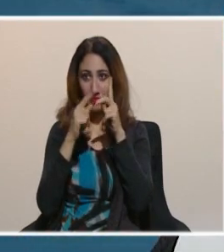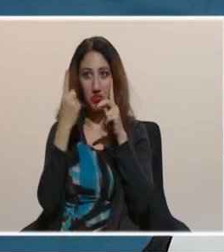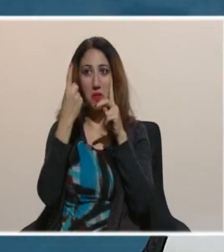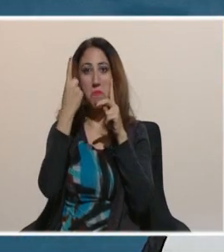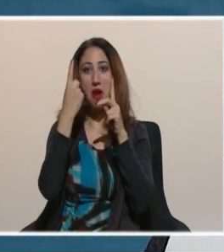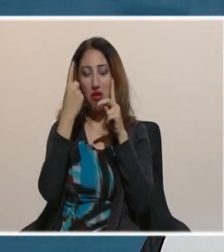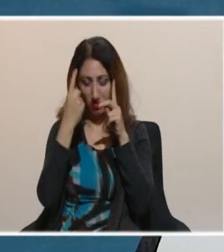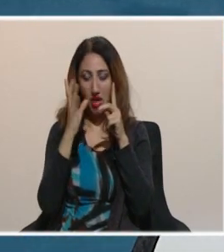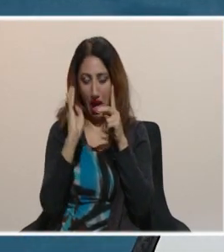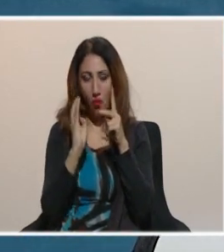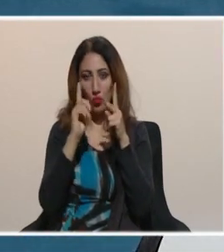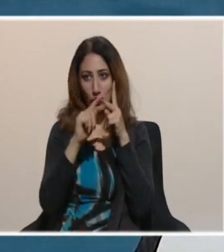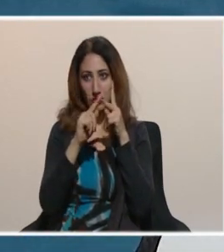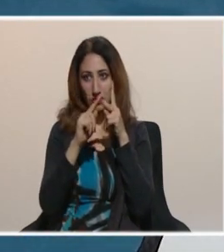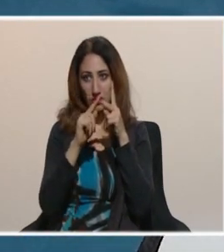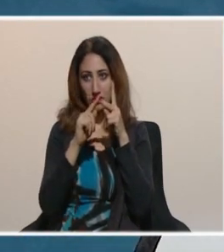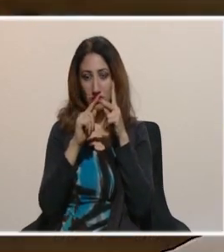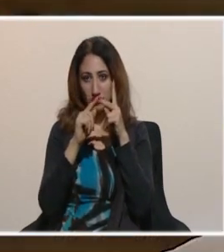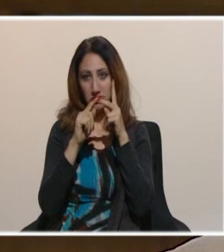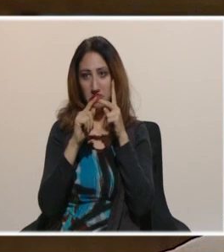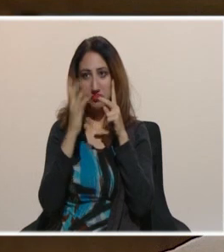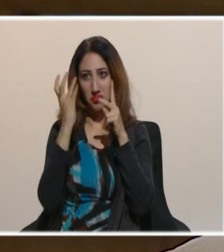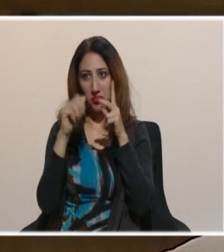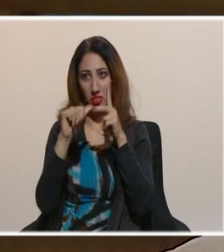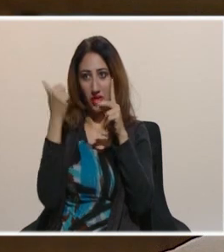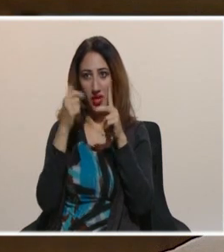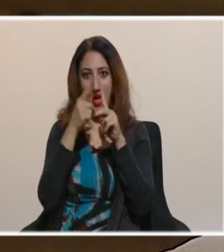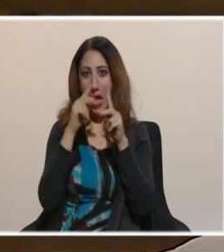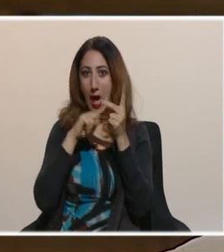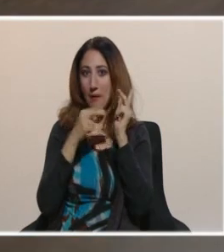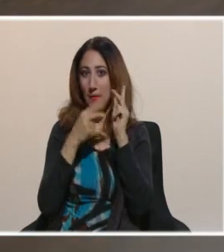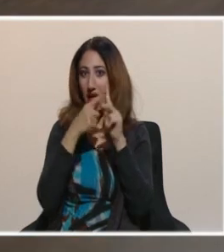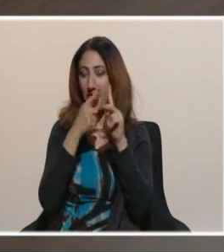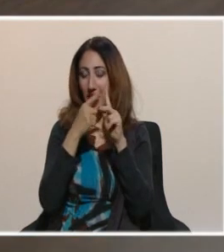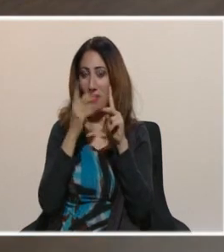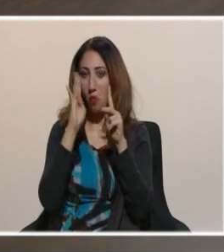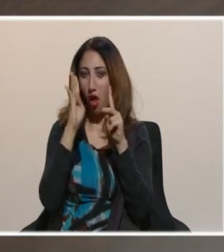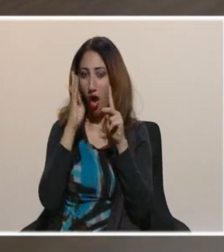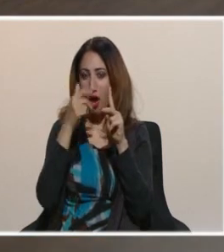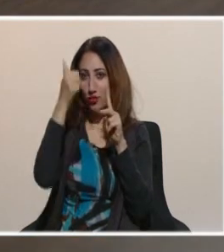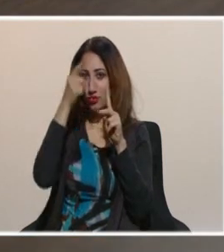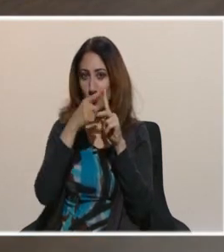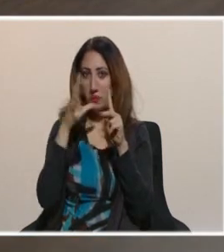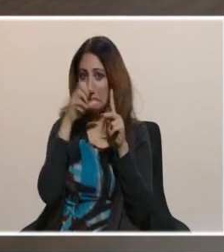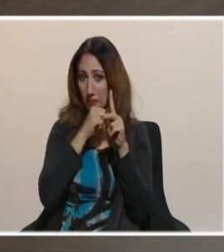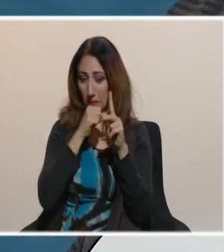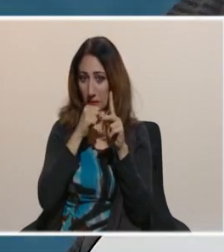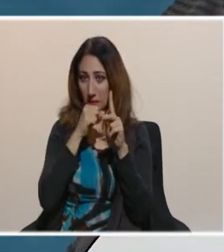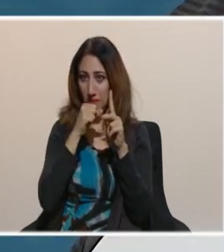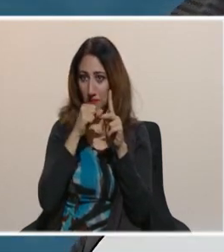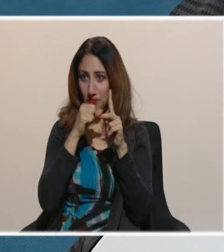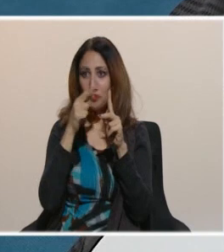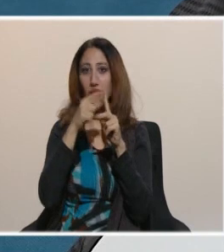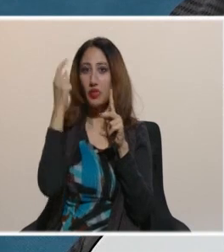بس حصلت. بس ما طولتش يعني. أم الأولاد عملت فيك إيه لما اتجوزت؟ يعني أنت كنت مخبي عليها ولا هي اكتشفت الجواز؟ لا كنت